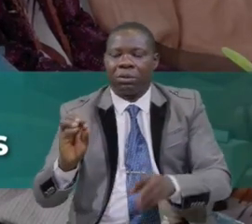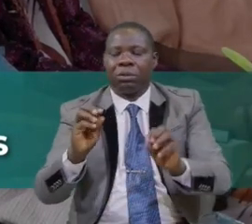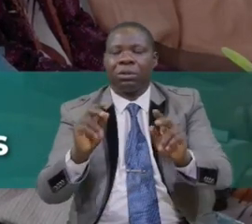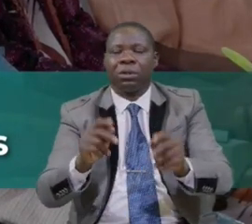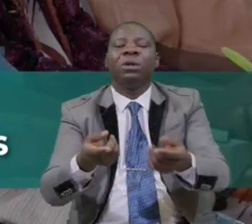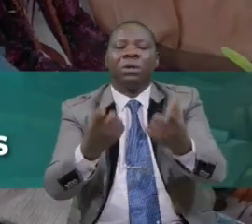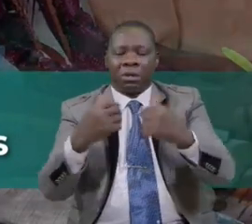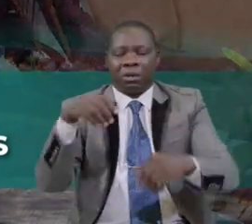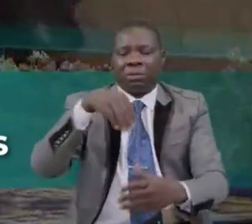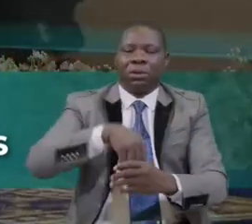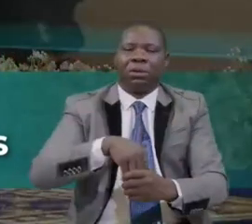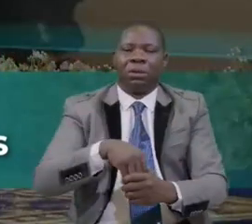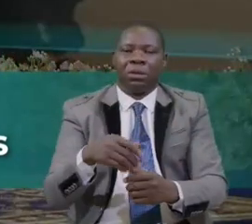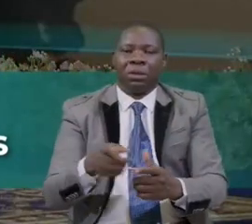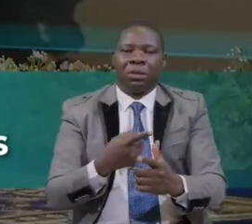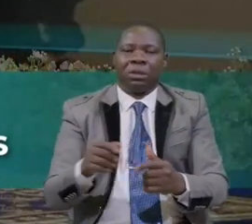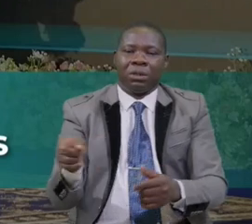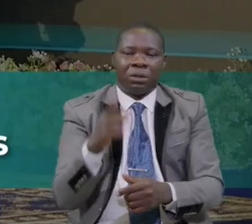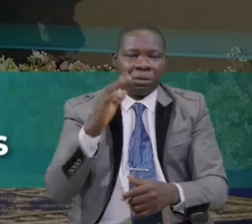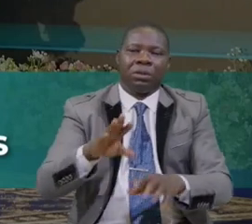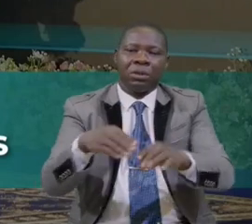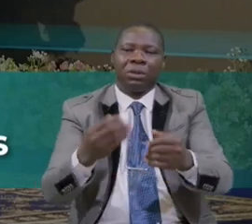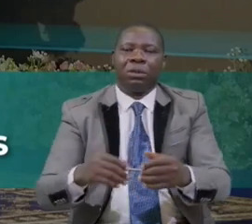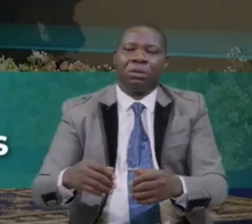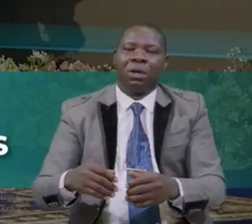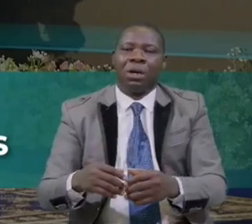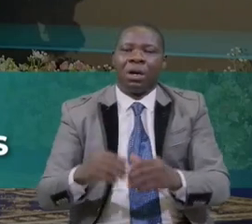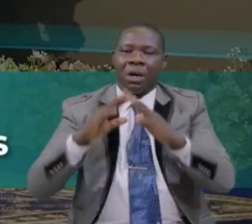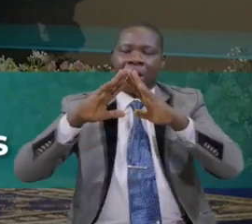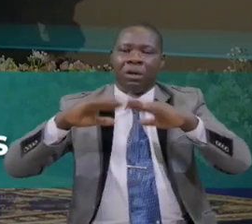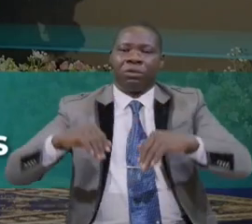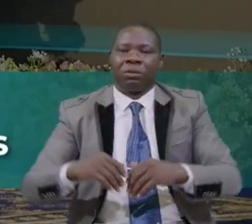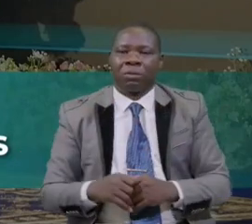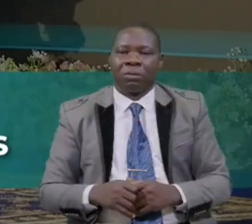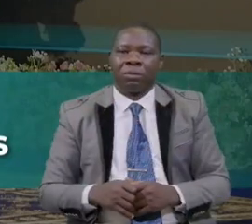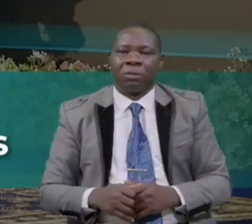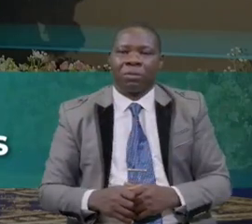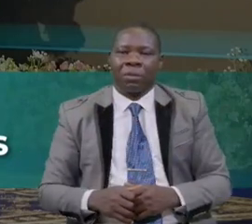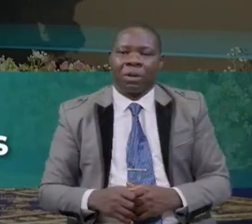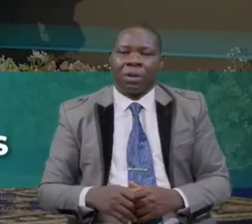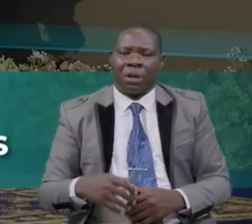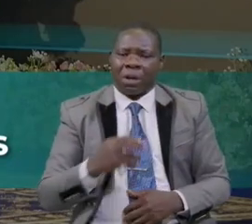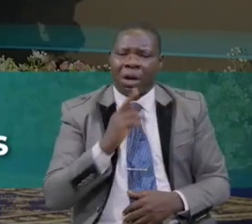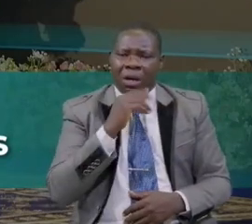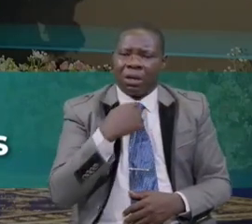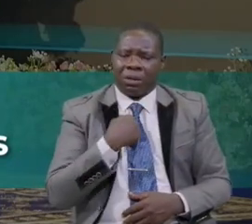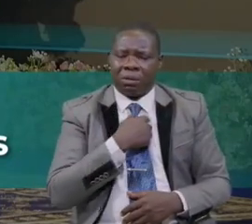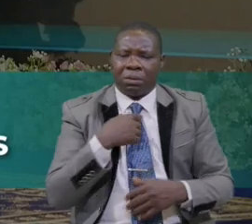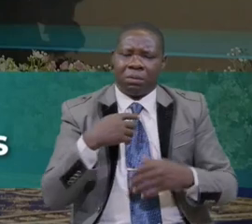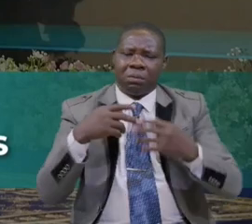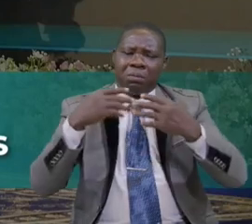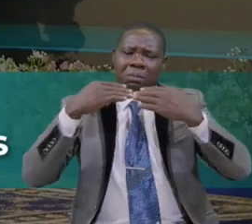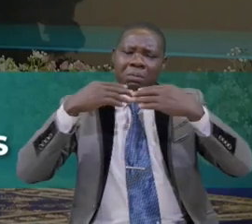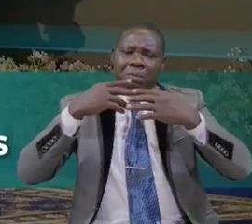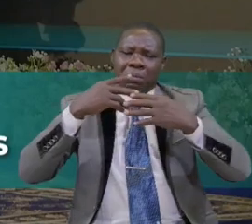entrer. Et il donne des heures. Est-ce que nous sommes partiels? Est-ce